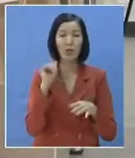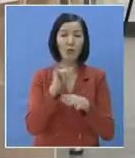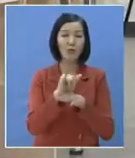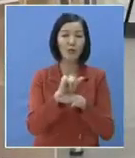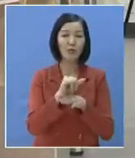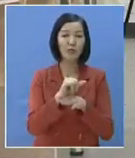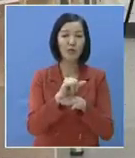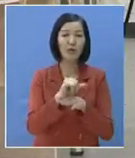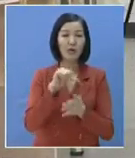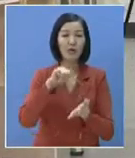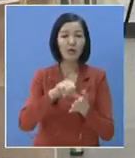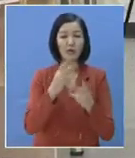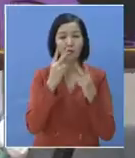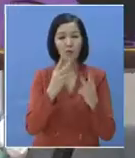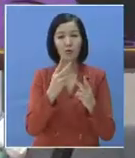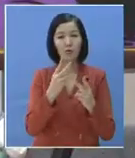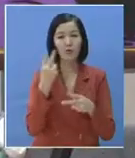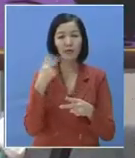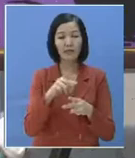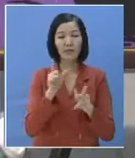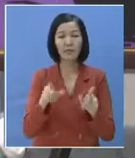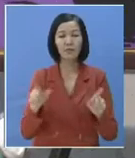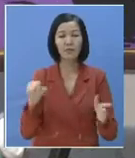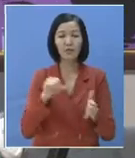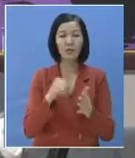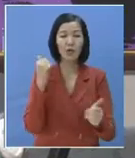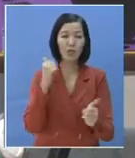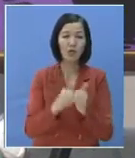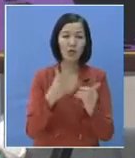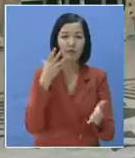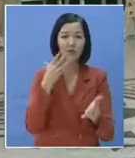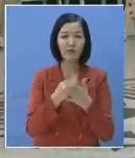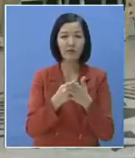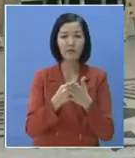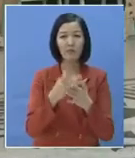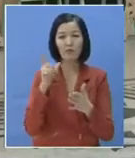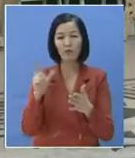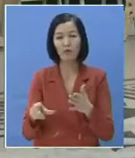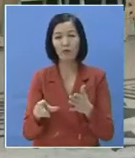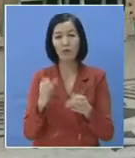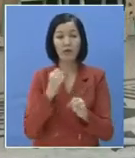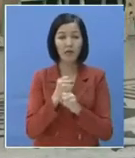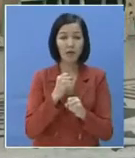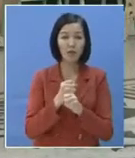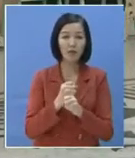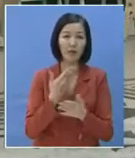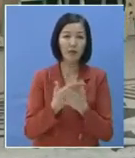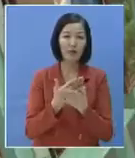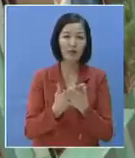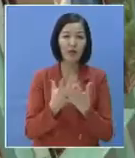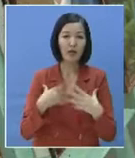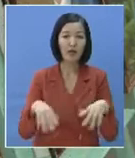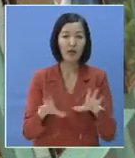выставки. Всего работы презентовали более 20 участников. У каждого свой индивидуальный почерк. К примеру, представители